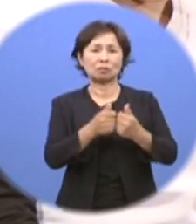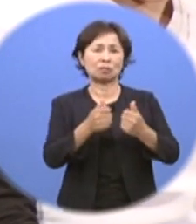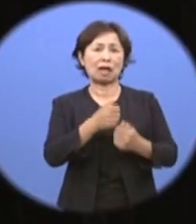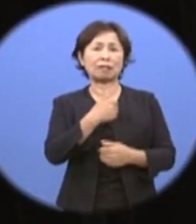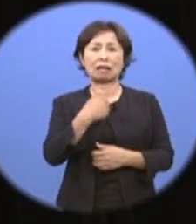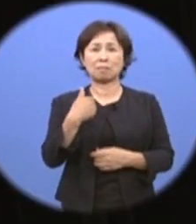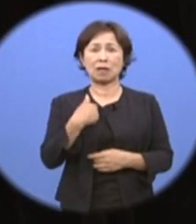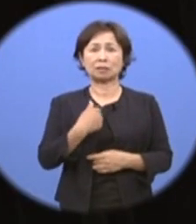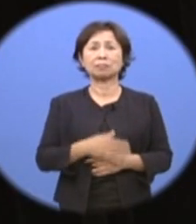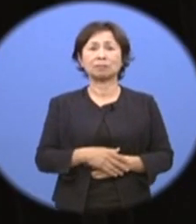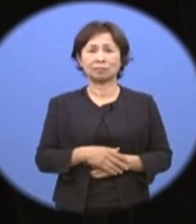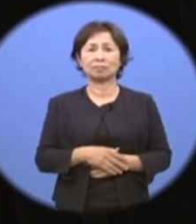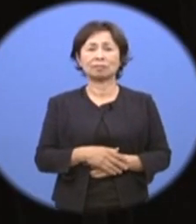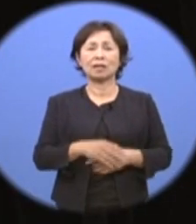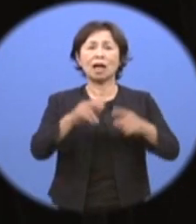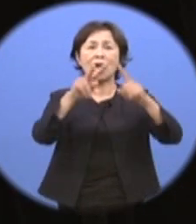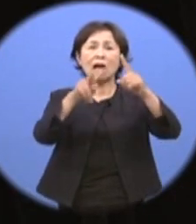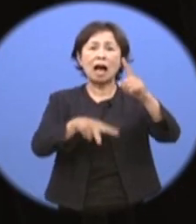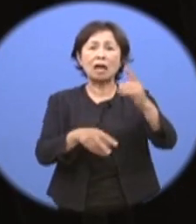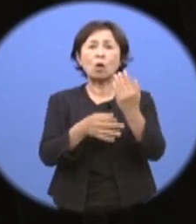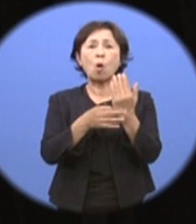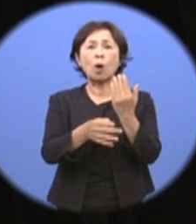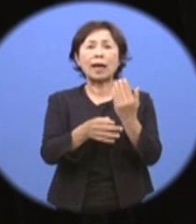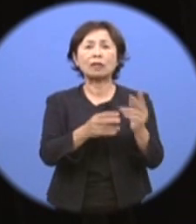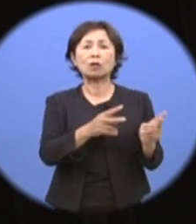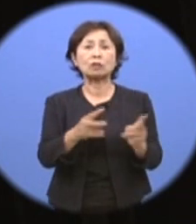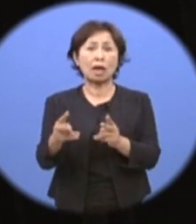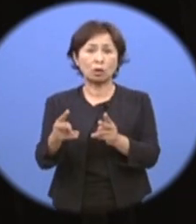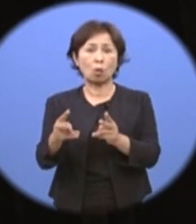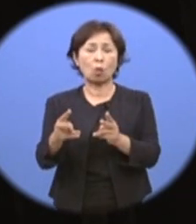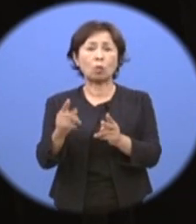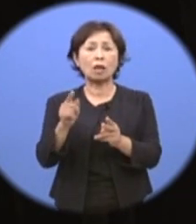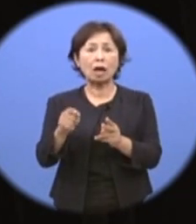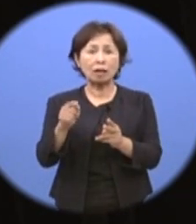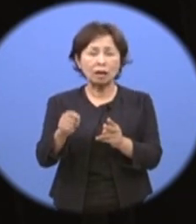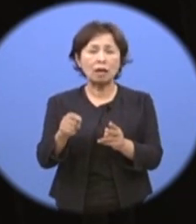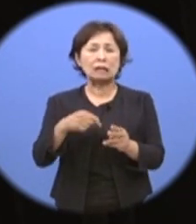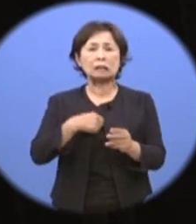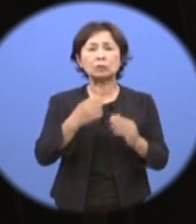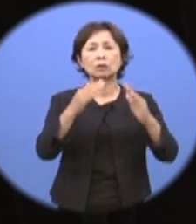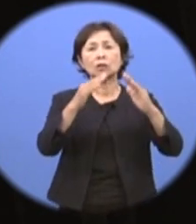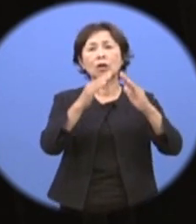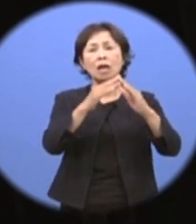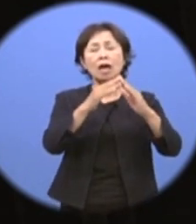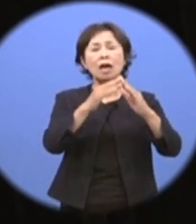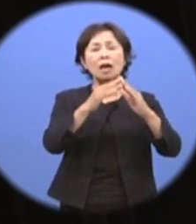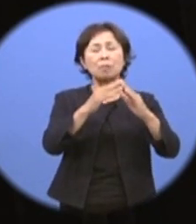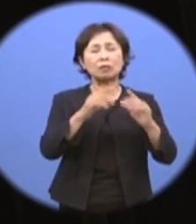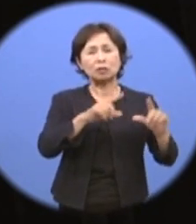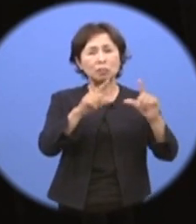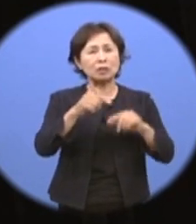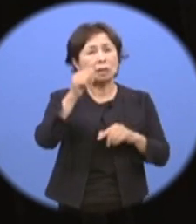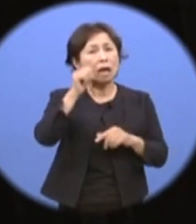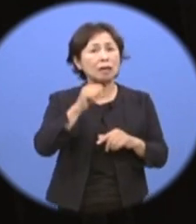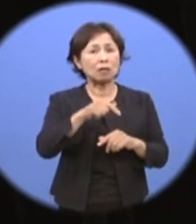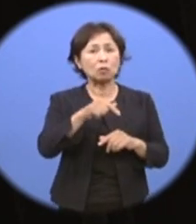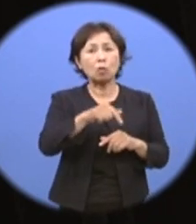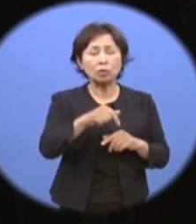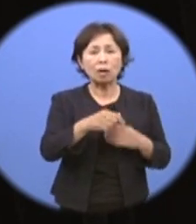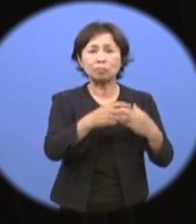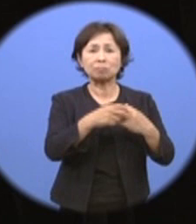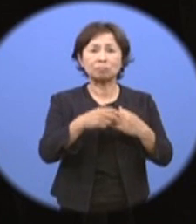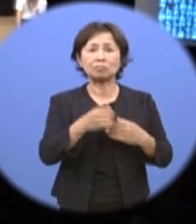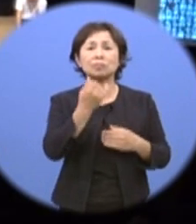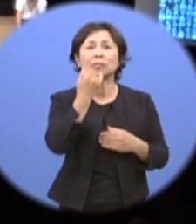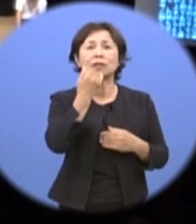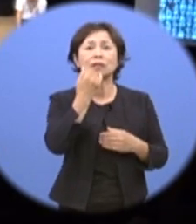ますよ。 介護保険の制度で住み慣れた自宅で療養してはいかがでしょうか。お手伝いさせてい